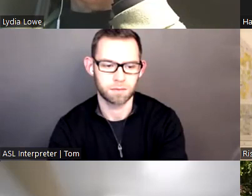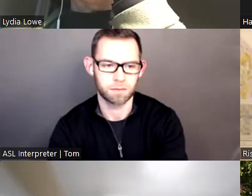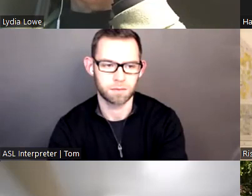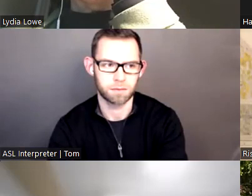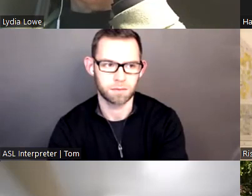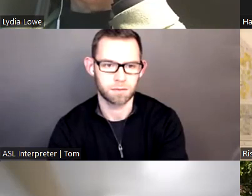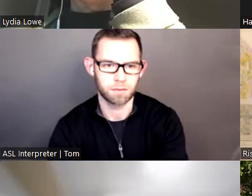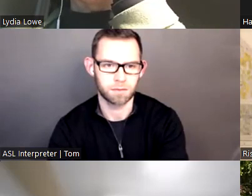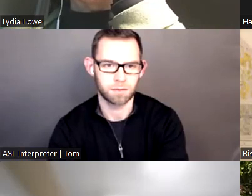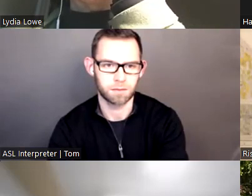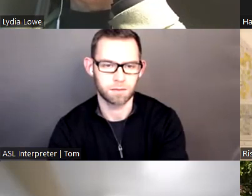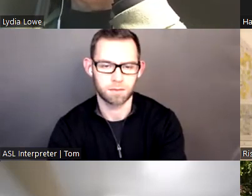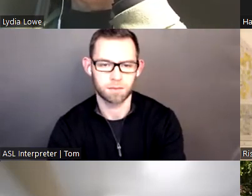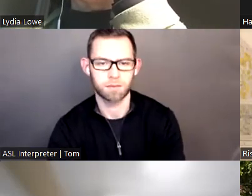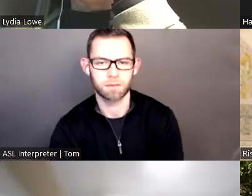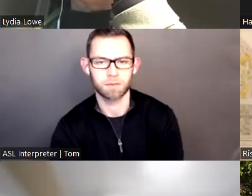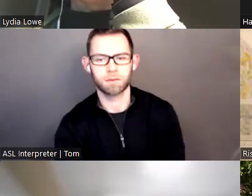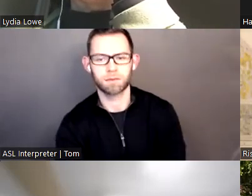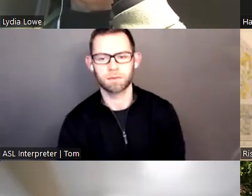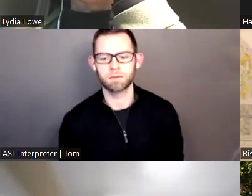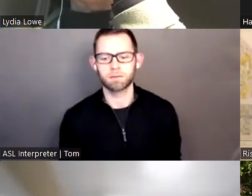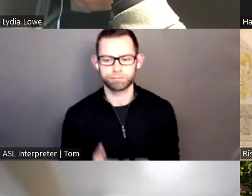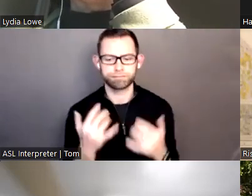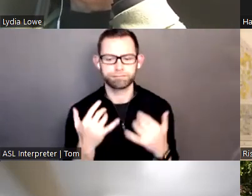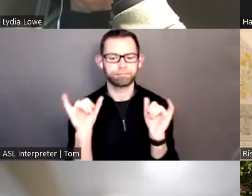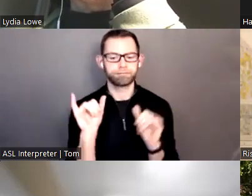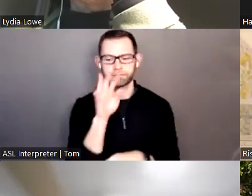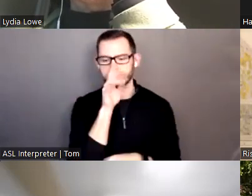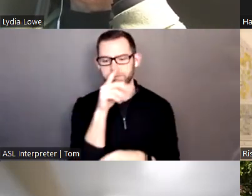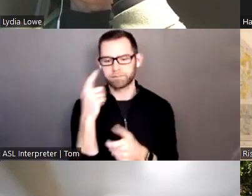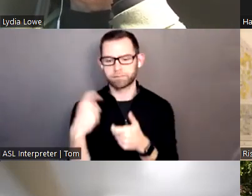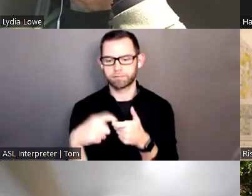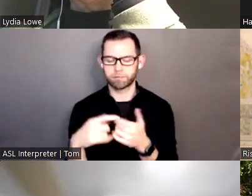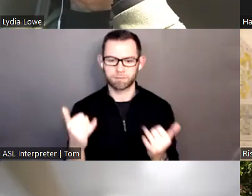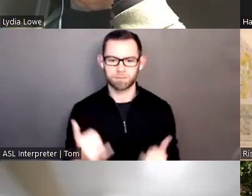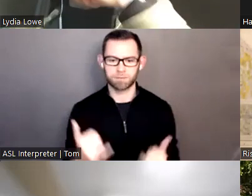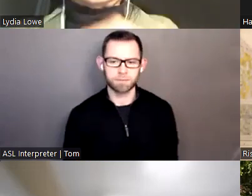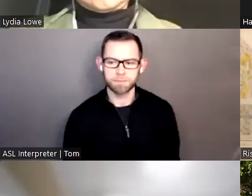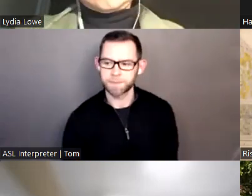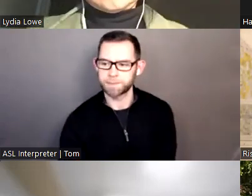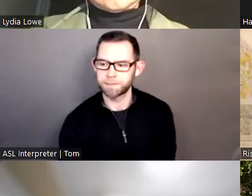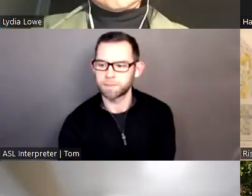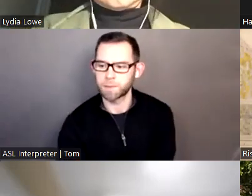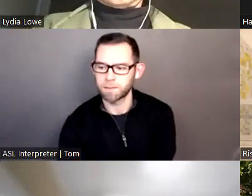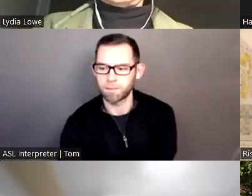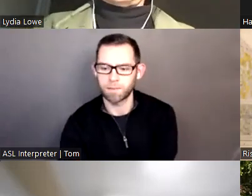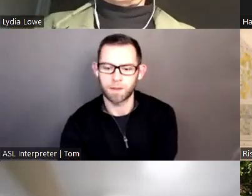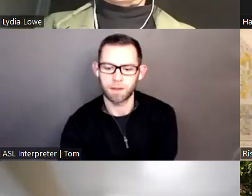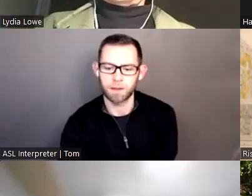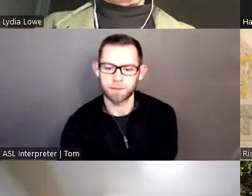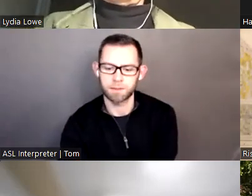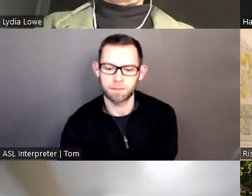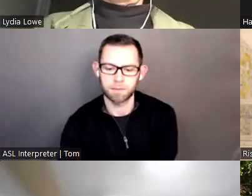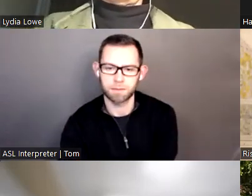hein, cómo puede qui genre actuar est capable en una d'agir situación que le dans une está situation afectando qui a affecté